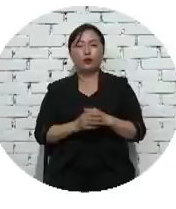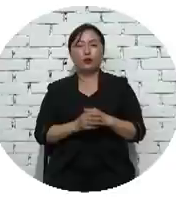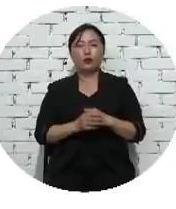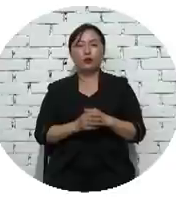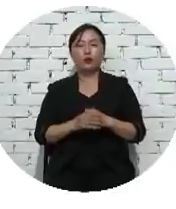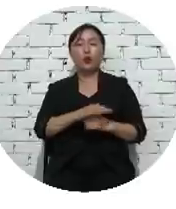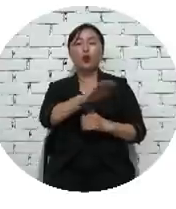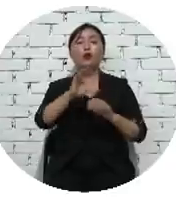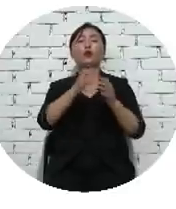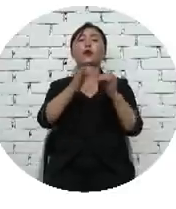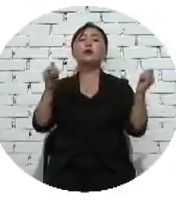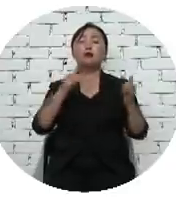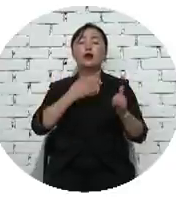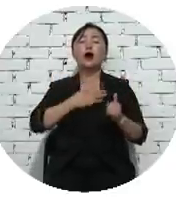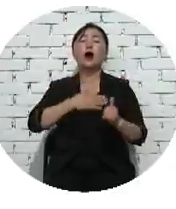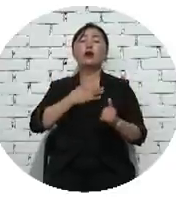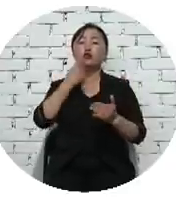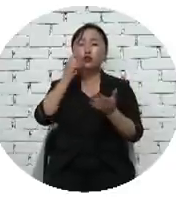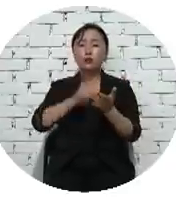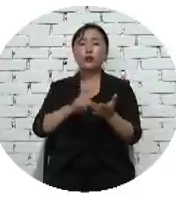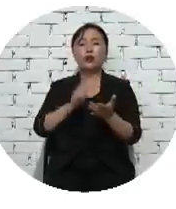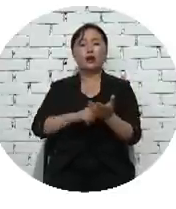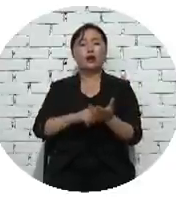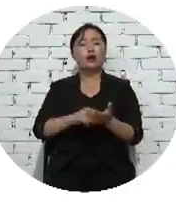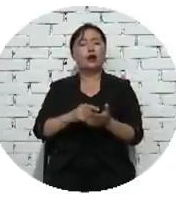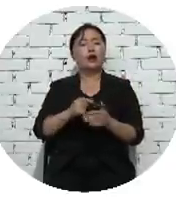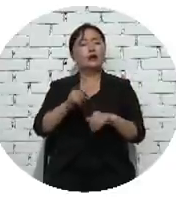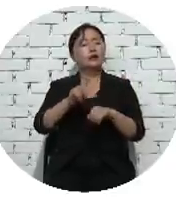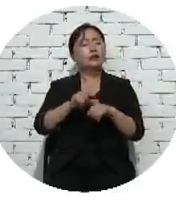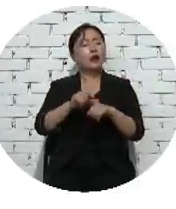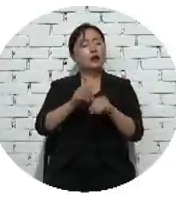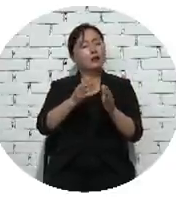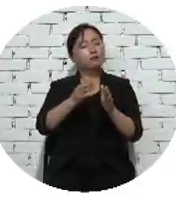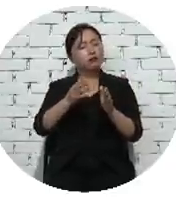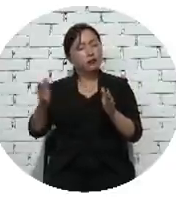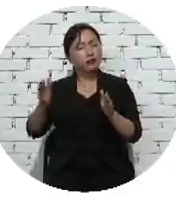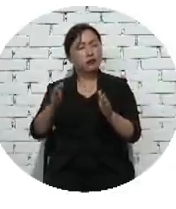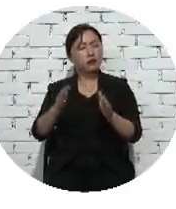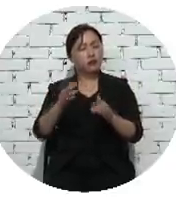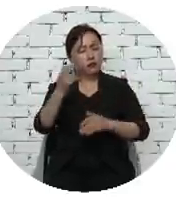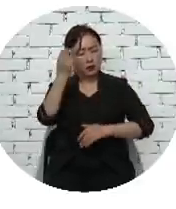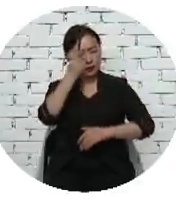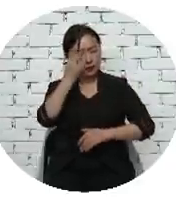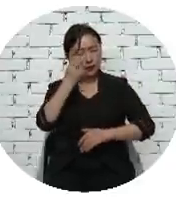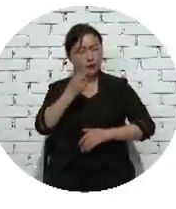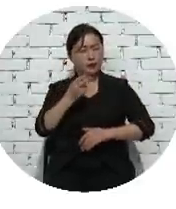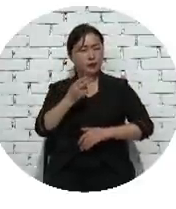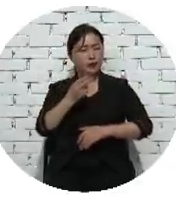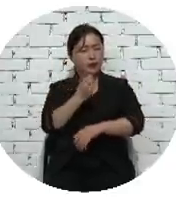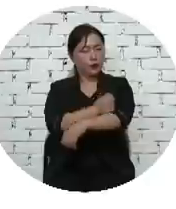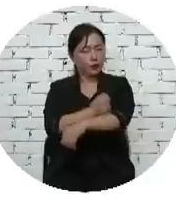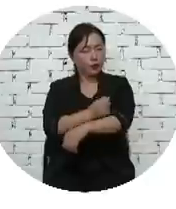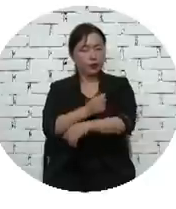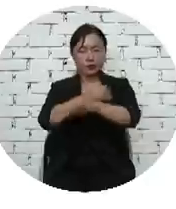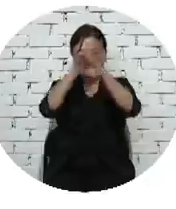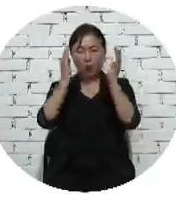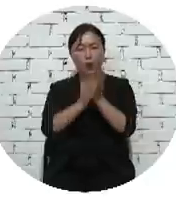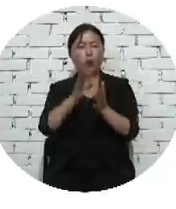쉬운 말로 우리 국민들께서 알아듣기 쉽게 해서 견적이라는 게 있지 않습니까? 그럼 보통 기간이 나오는 거죠. 근데 이렇게